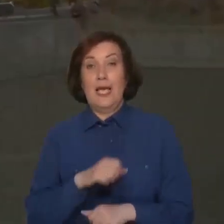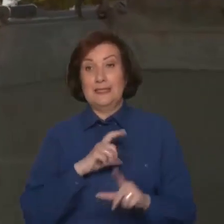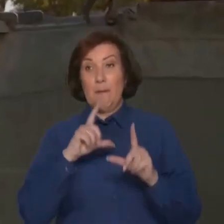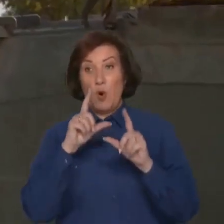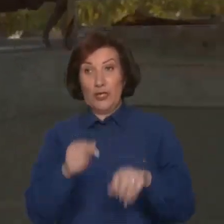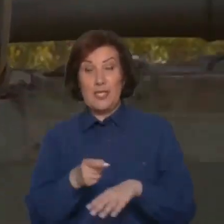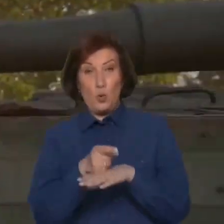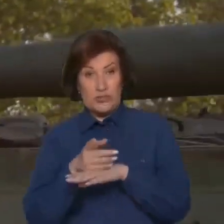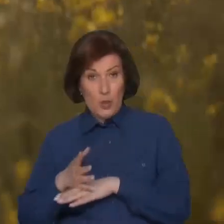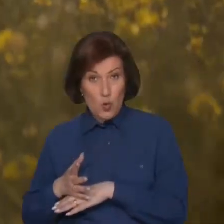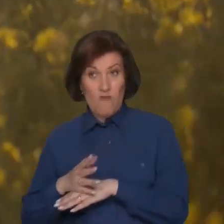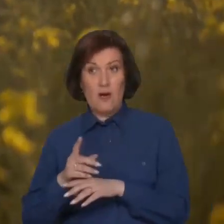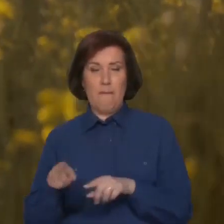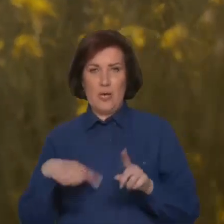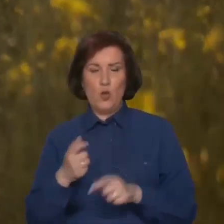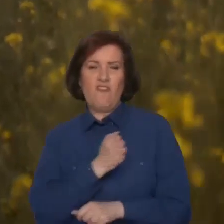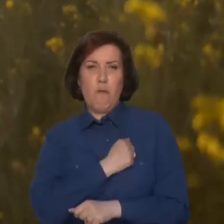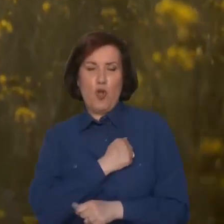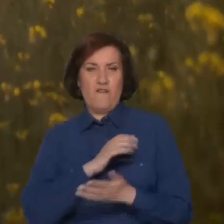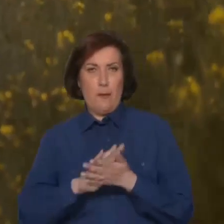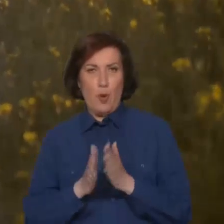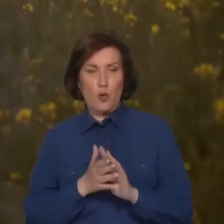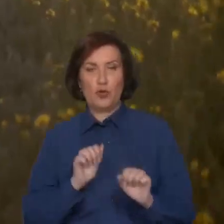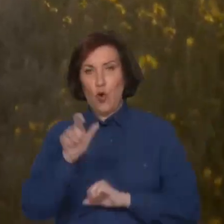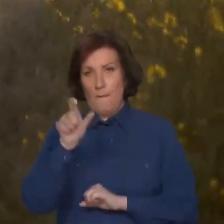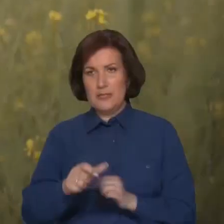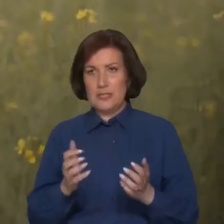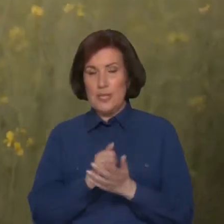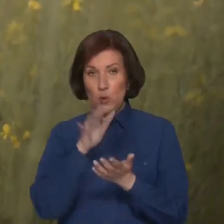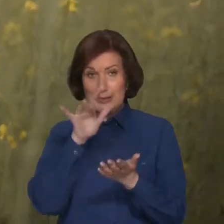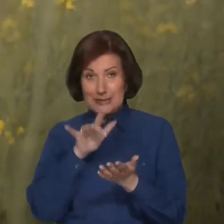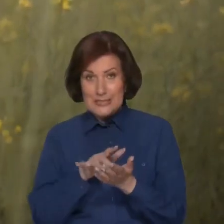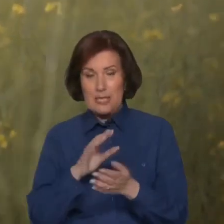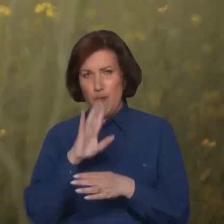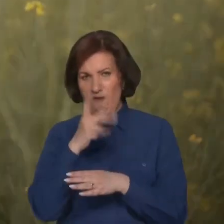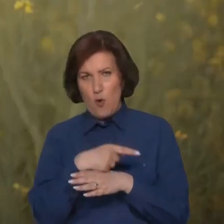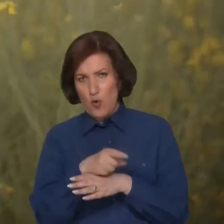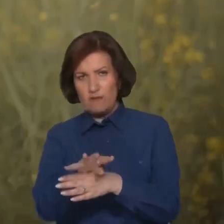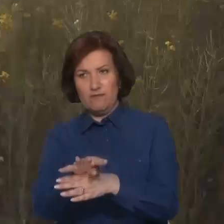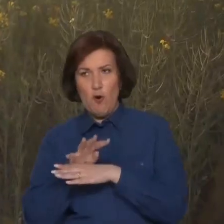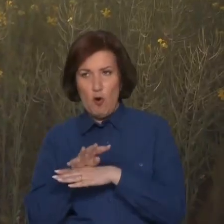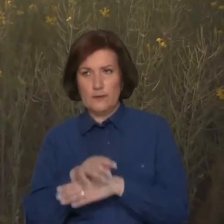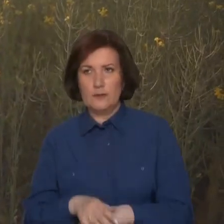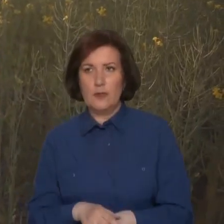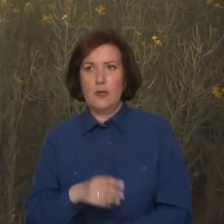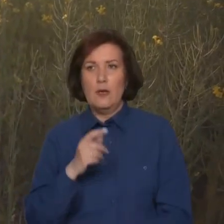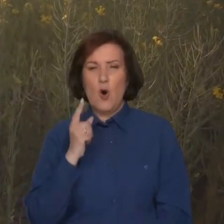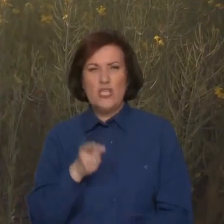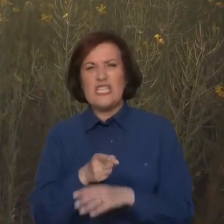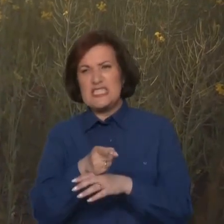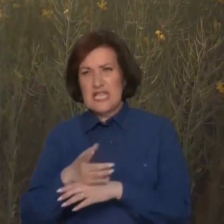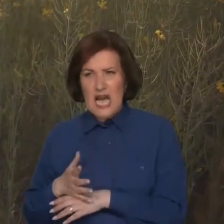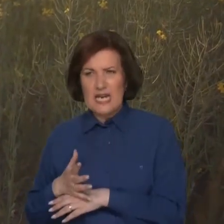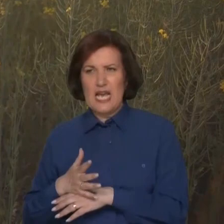Самохідна артилерійська установка переходить в бойове положення. Командир знаходить ціль і по ворогу відкривають вогонь. Один